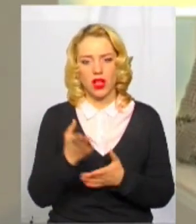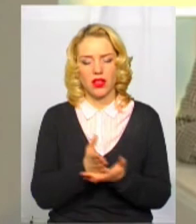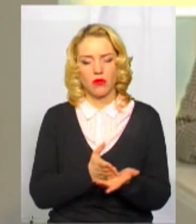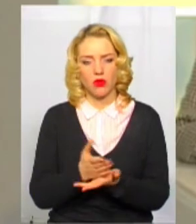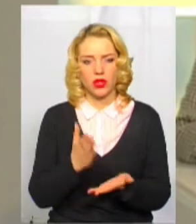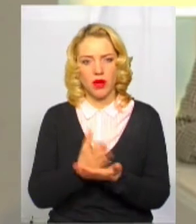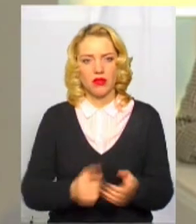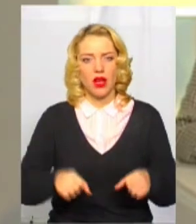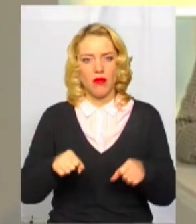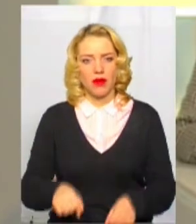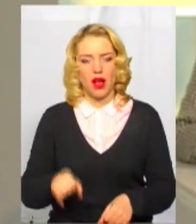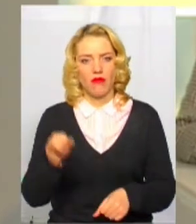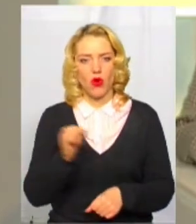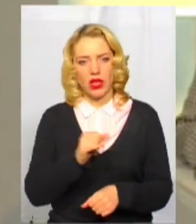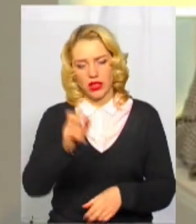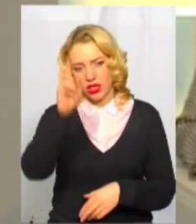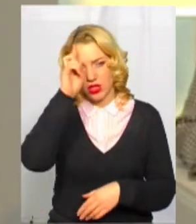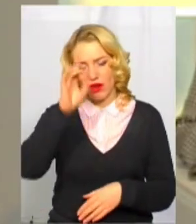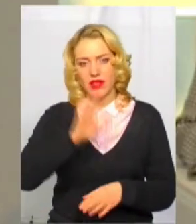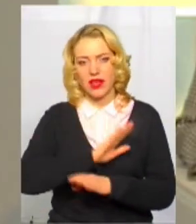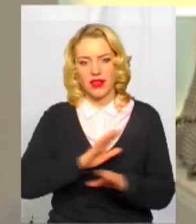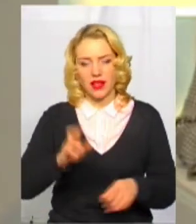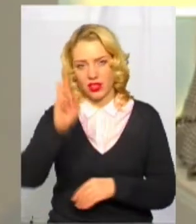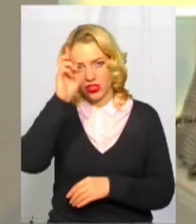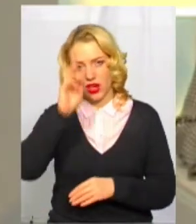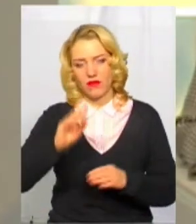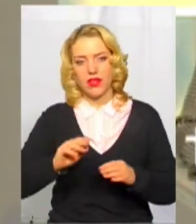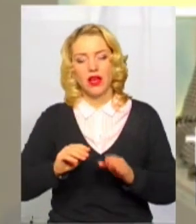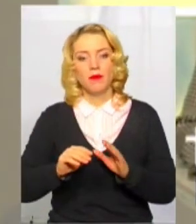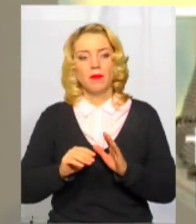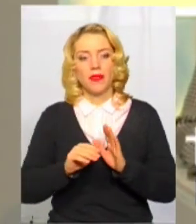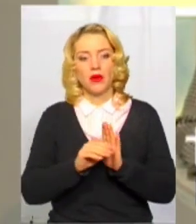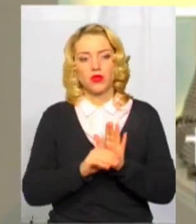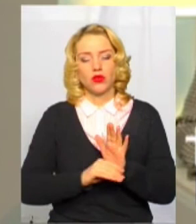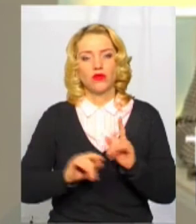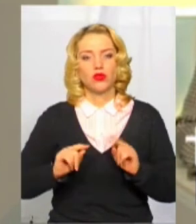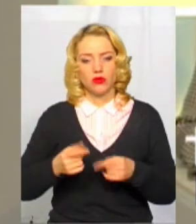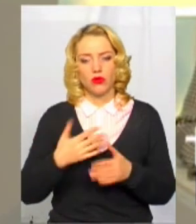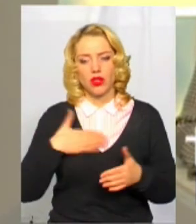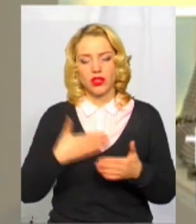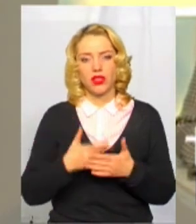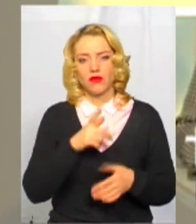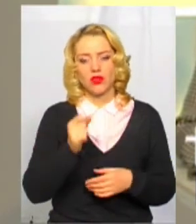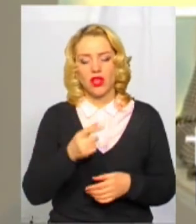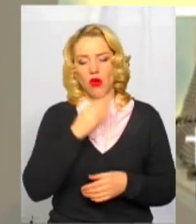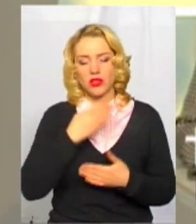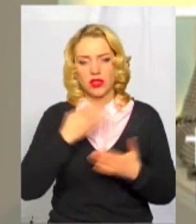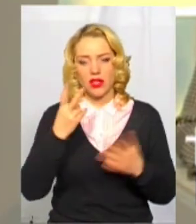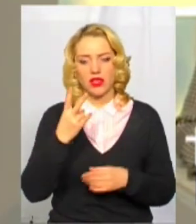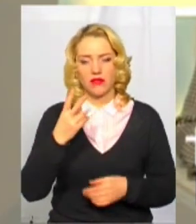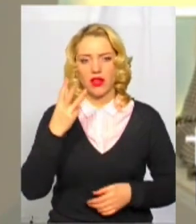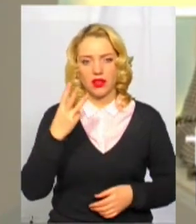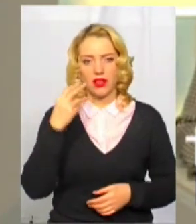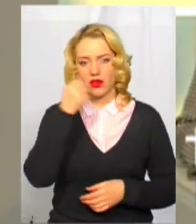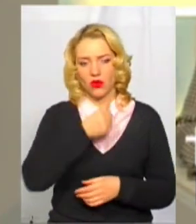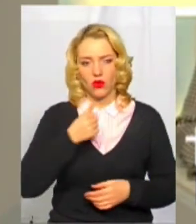послуг мають право і державні, і недержавні установи. Тому сьогодні дуже активно за останні 2-3 роки